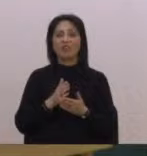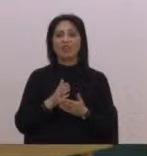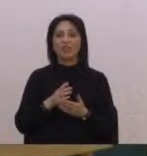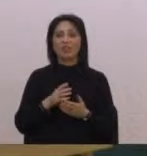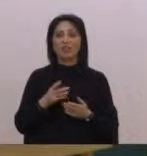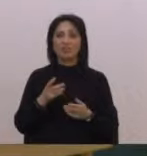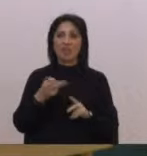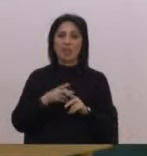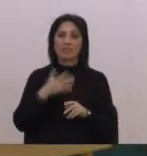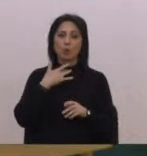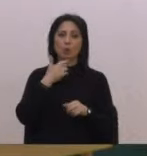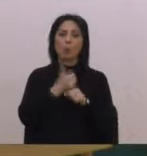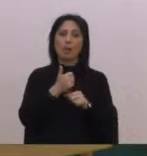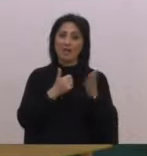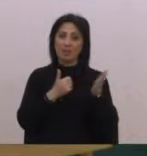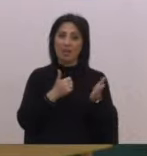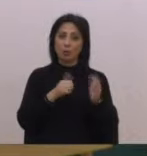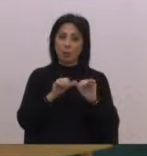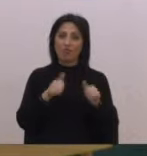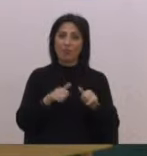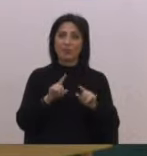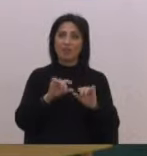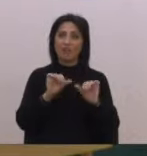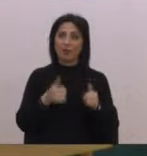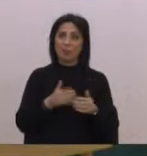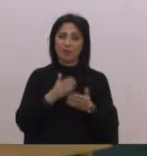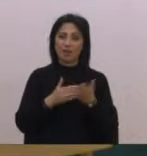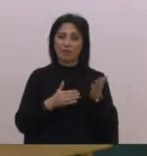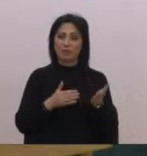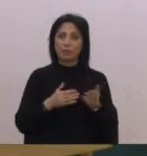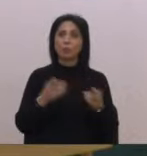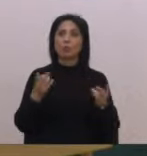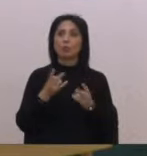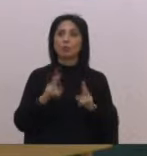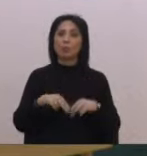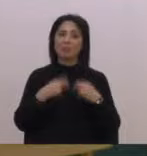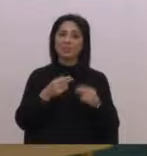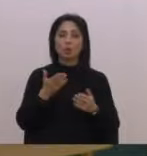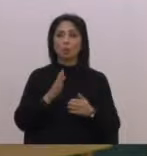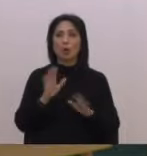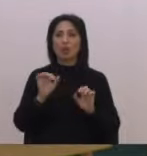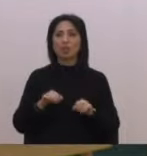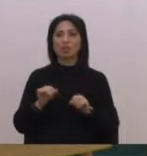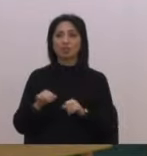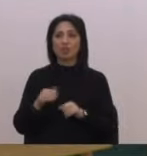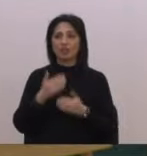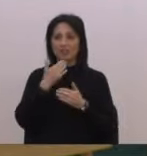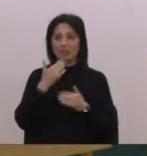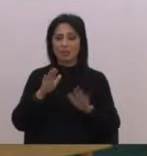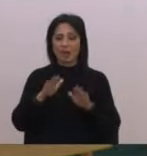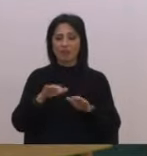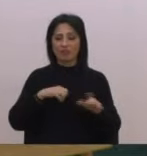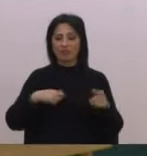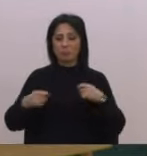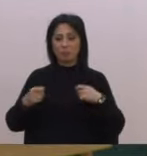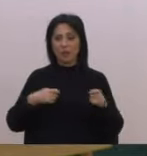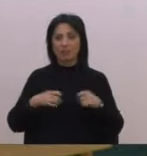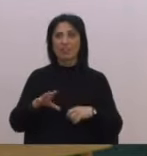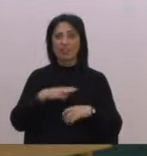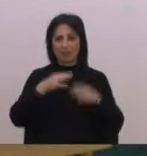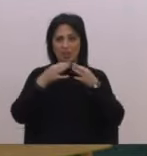ეს გუბერნატორები ამ ფორმით რა ფორმითაც ყავთ უნდა მიუცეთ თუ არა შესაძლებლობა საბოლოოდ ადგილობრივ თვითმმართველობებს